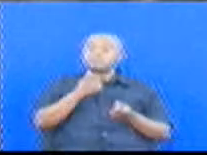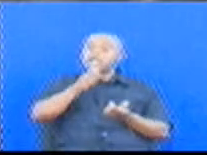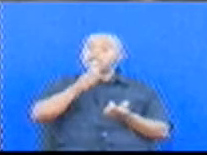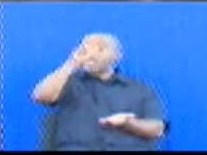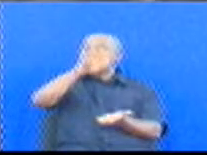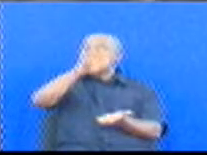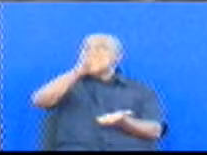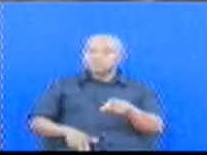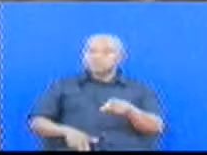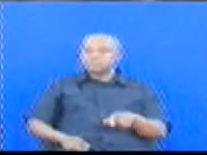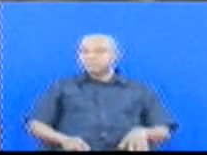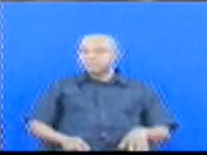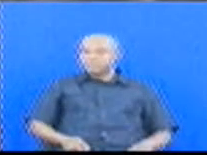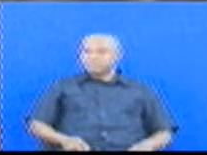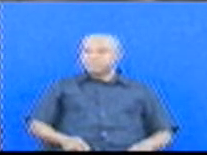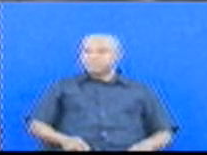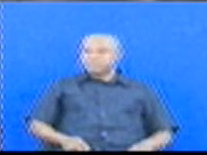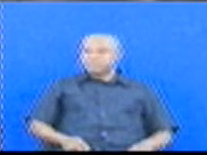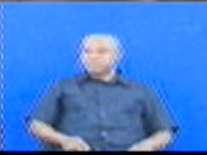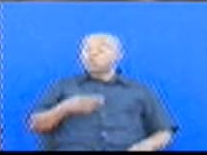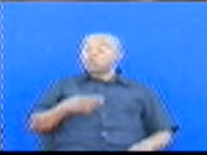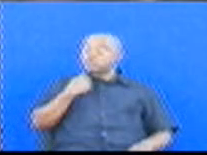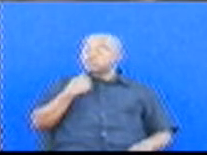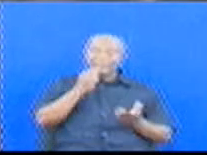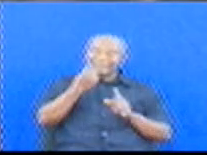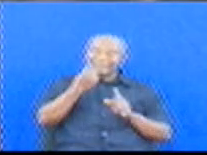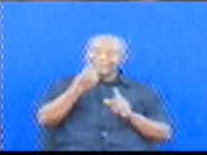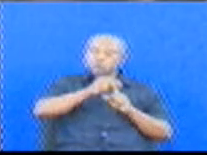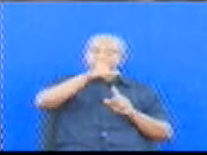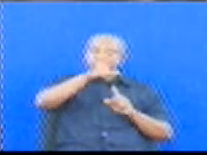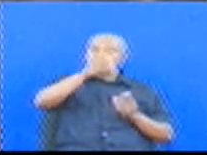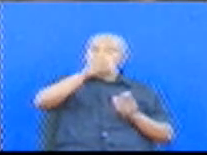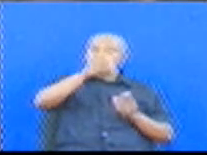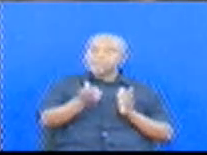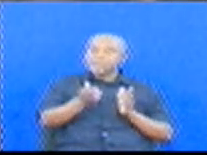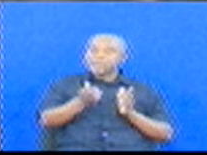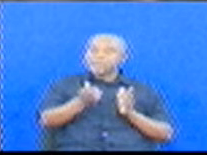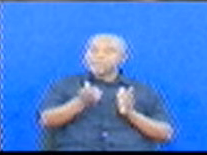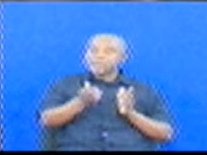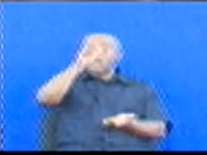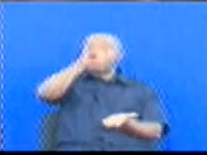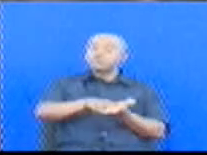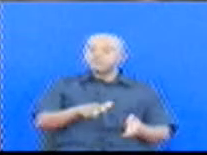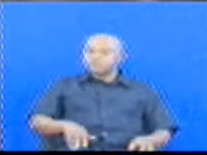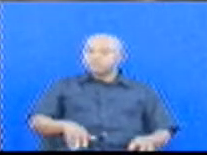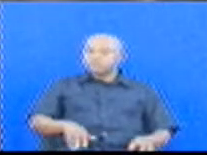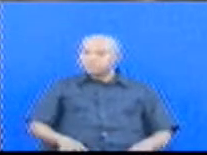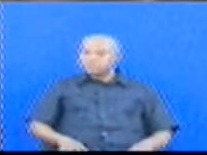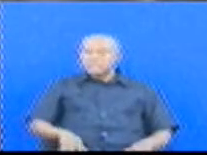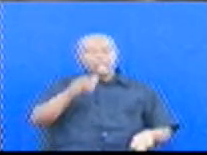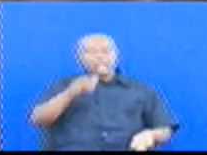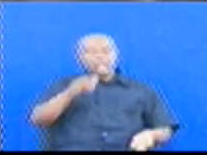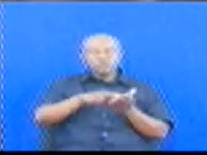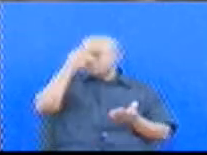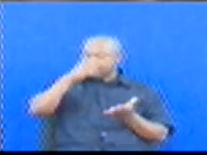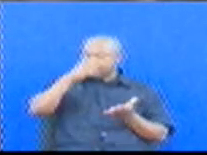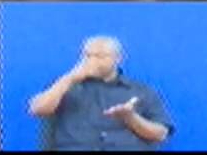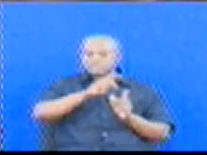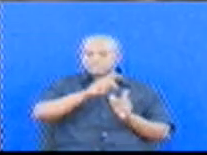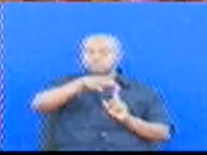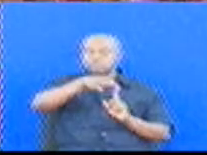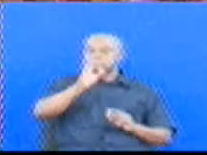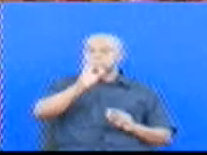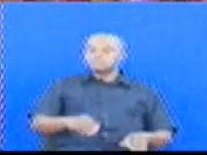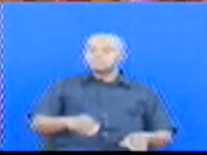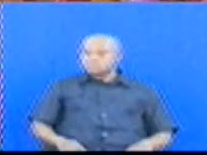Hakuna mahali ambapo rais anateua. Imeandikwa approval, Mheshimiwa Naibu Speaker. Approval haimaanishi kuteua. Wao anaweza ka